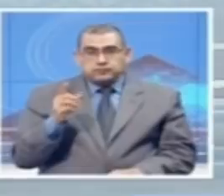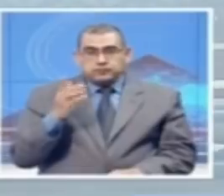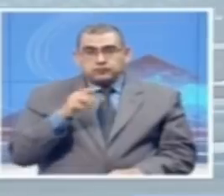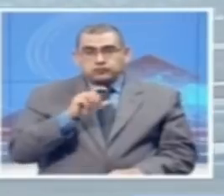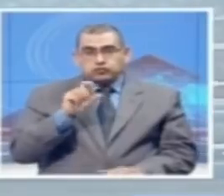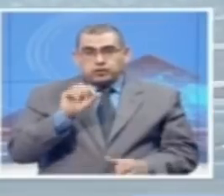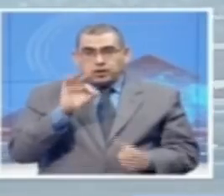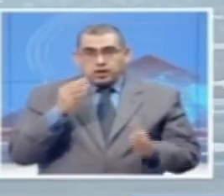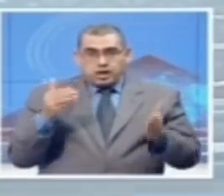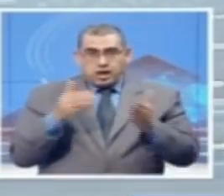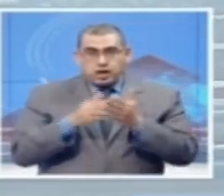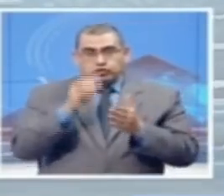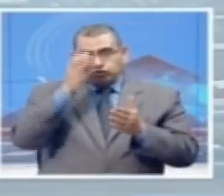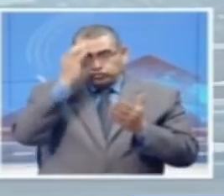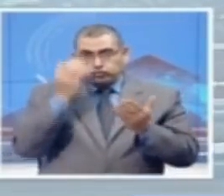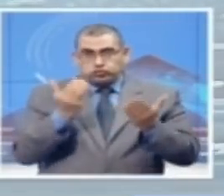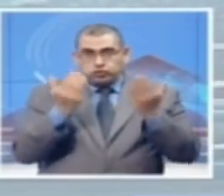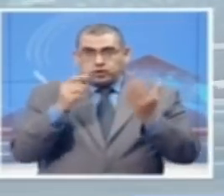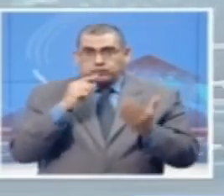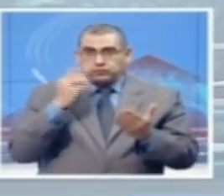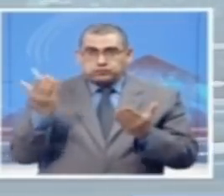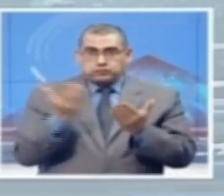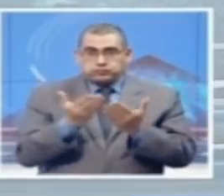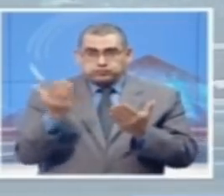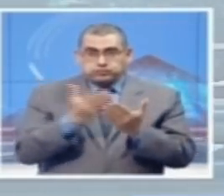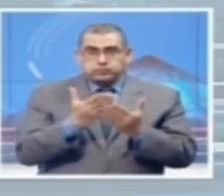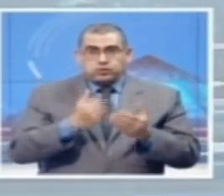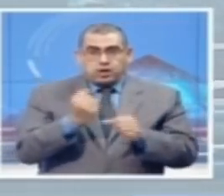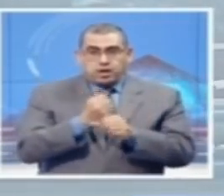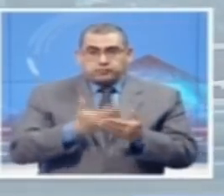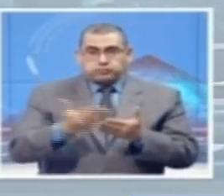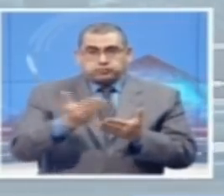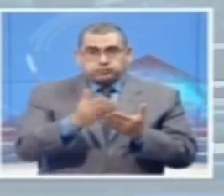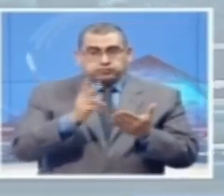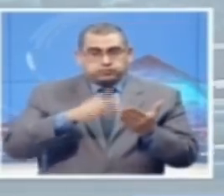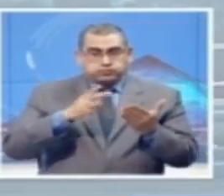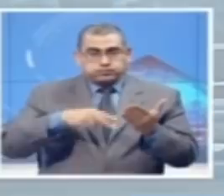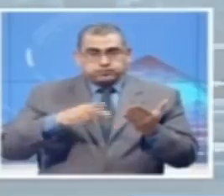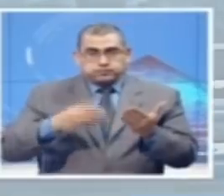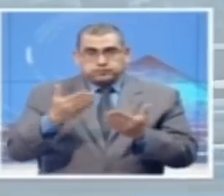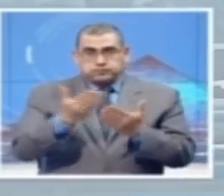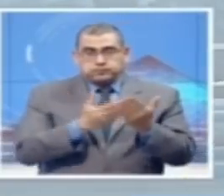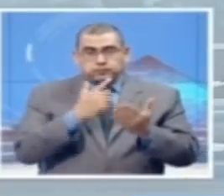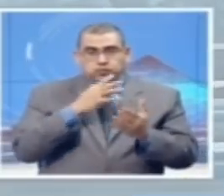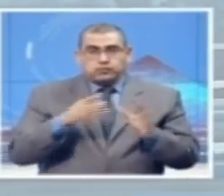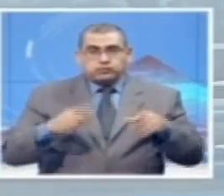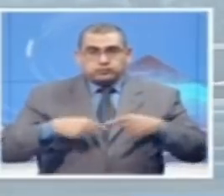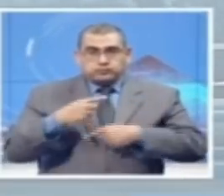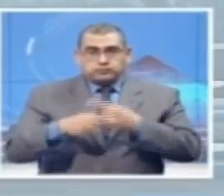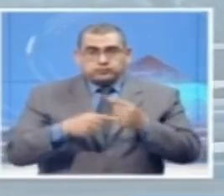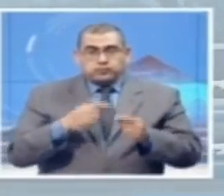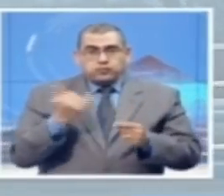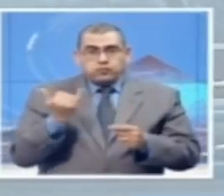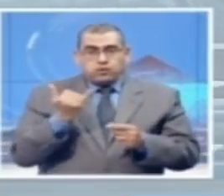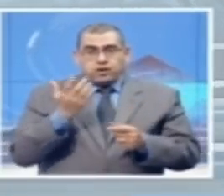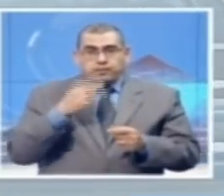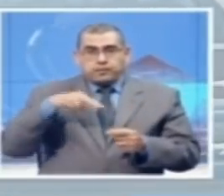الله هيتبدأ فترة سحب الملفات، هتستمر لمدة أسبوعين تنتهي في